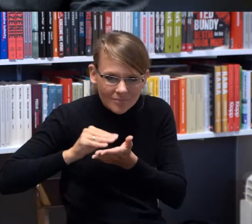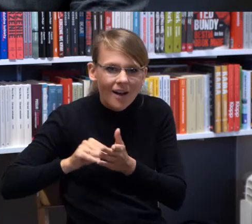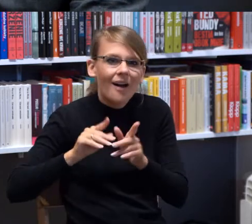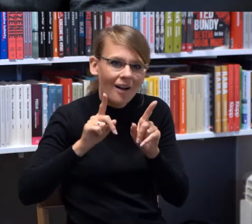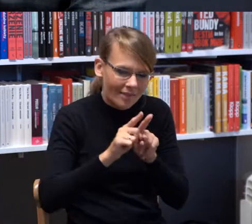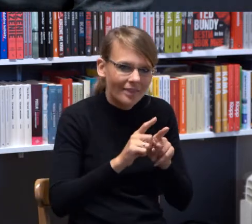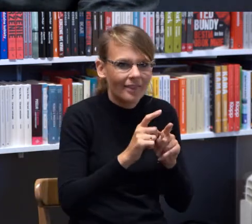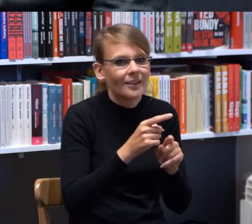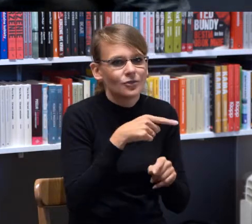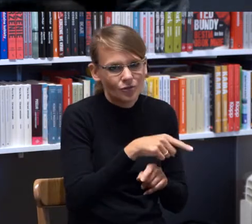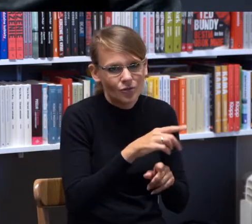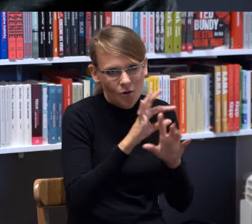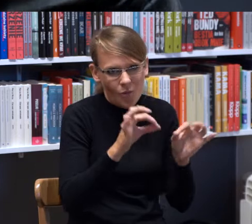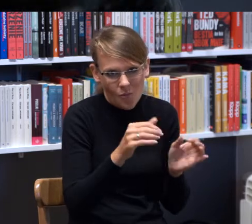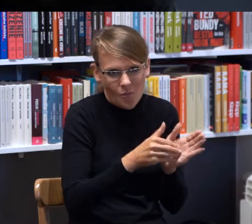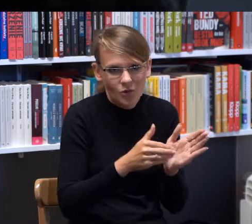książkach pewnie